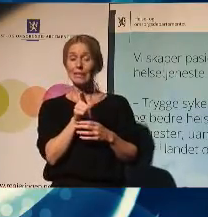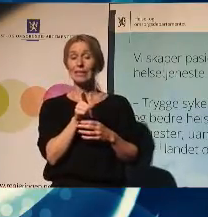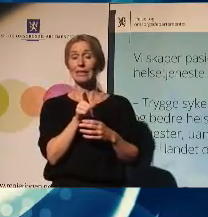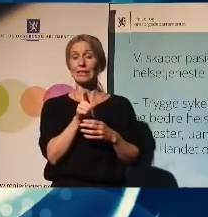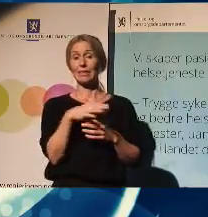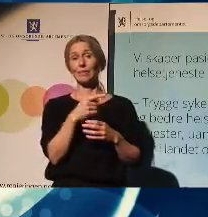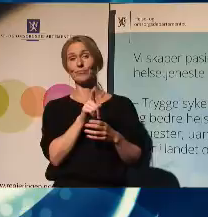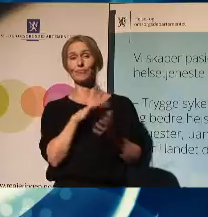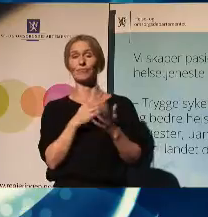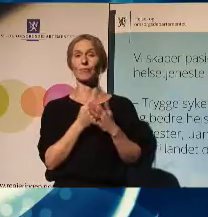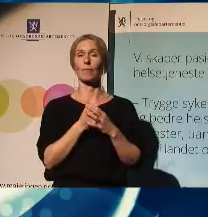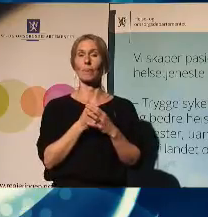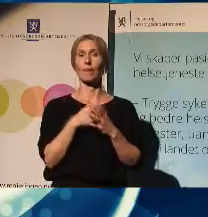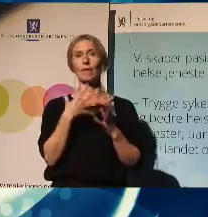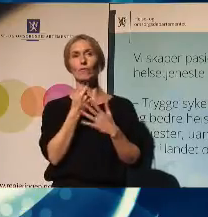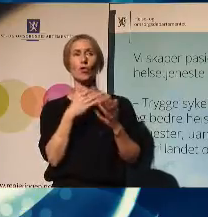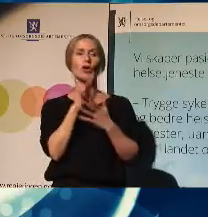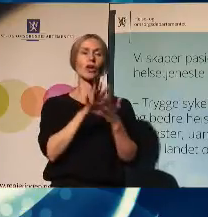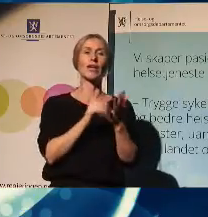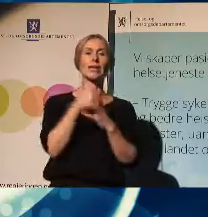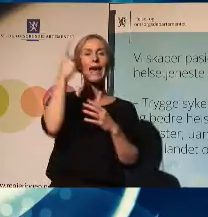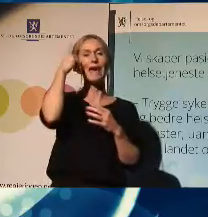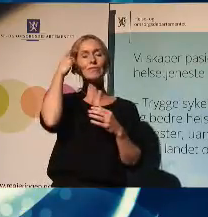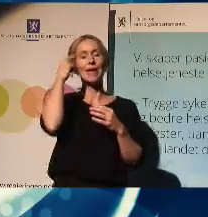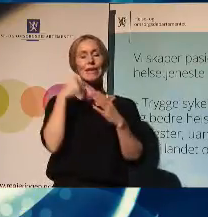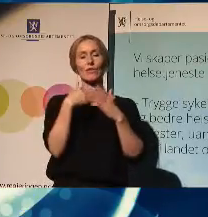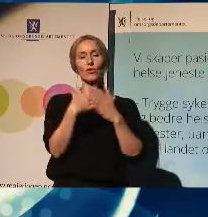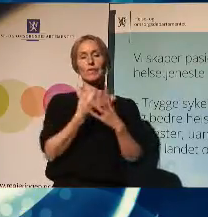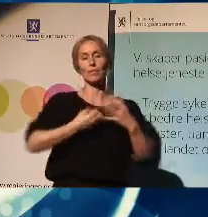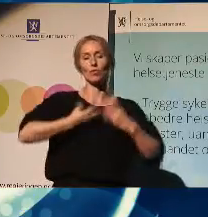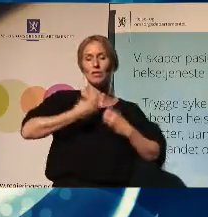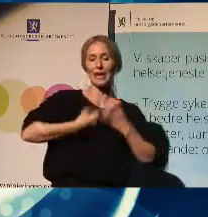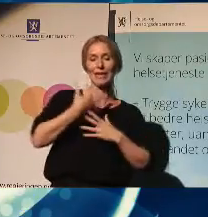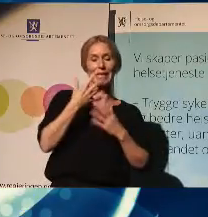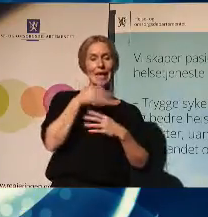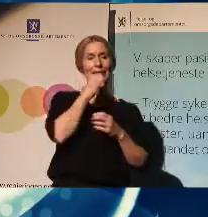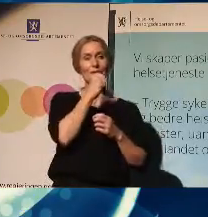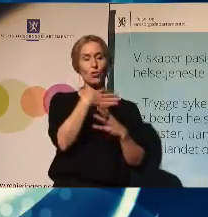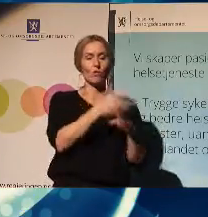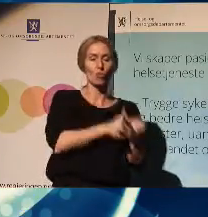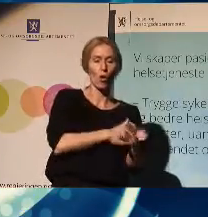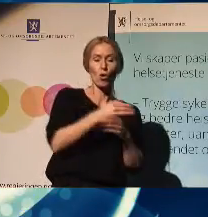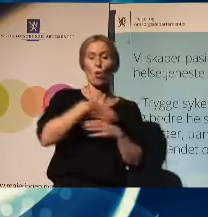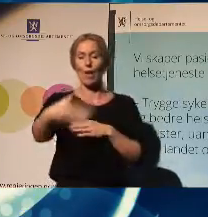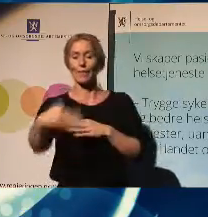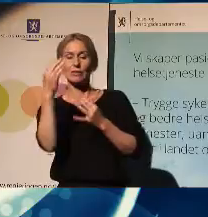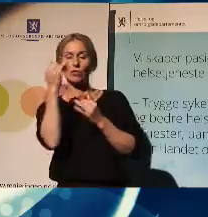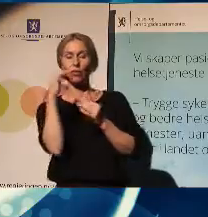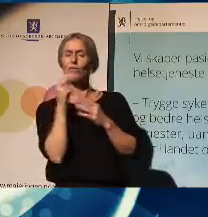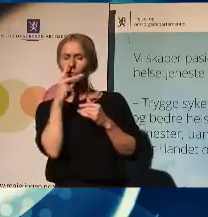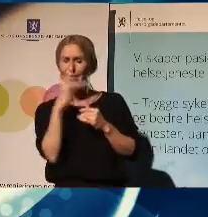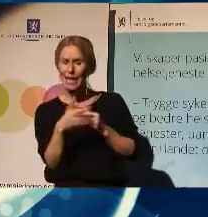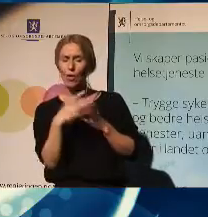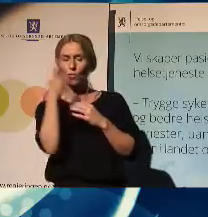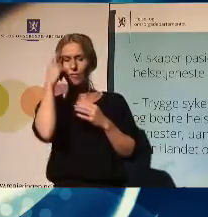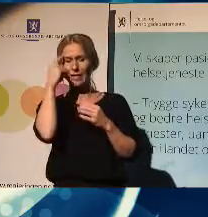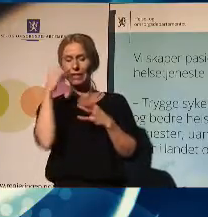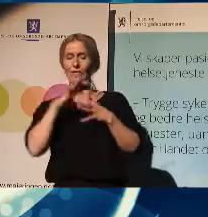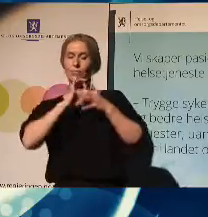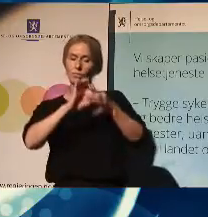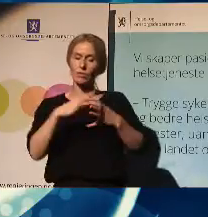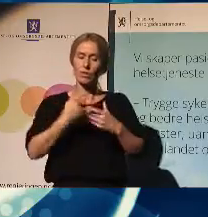på side ved kartlagt evne i forhold til motiverende intervju, både før og etter studiet, for å se om ferdighetene knyttet til